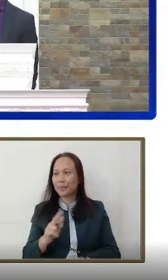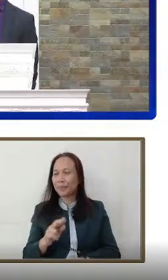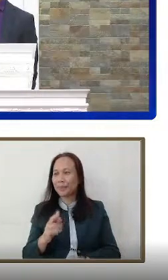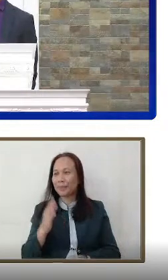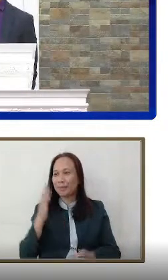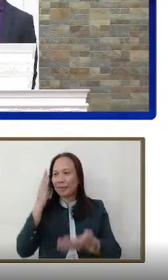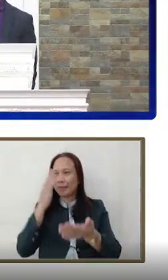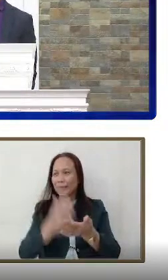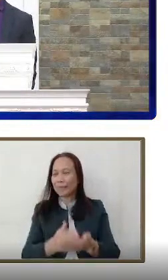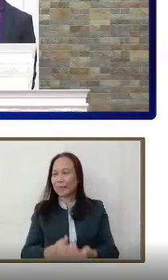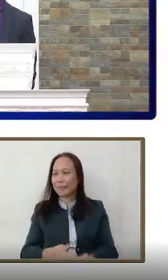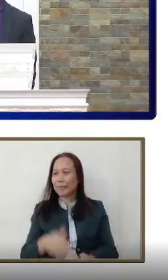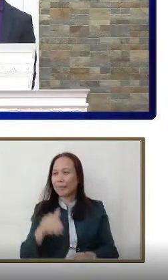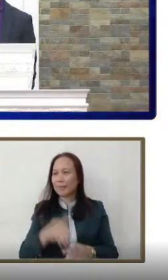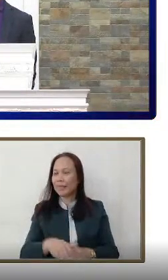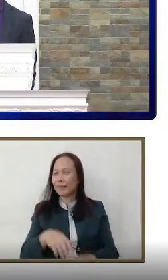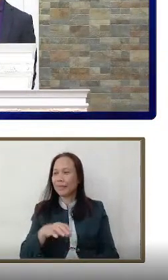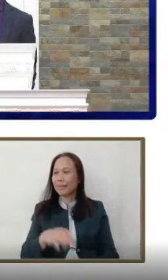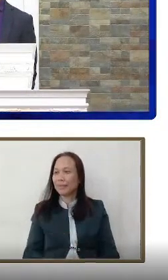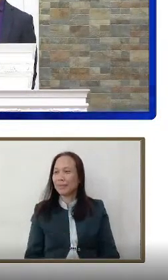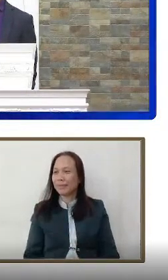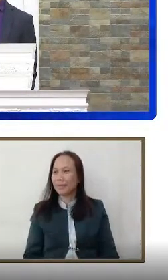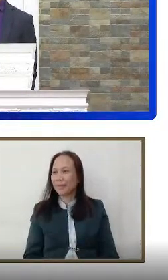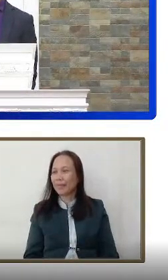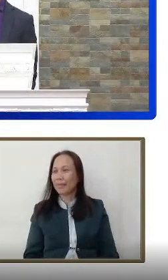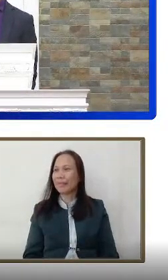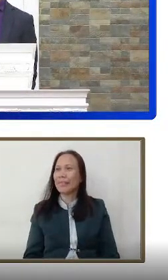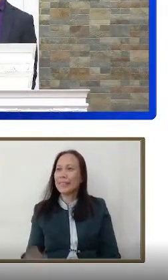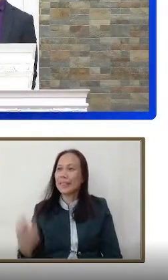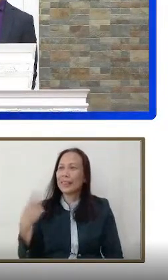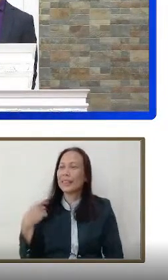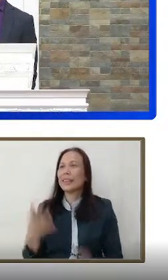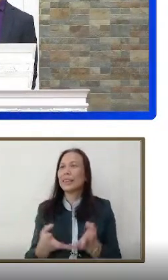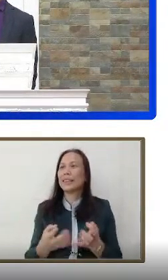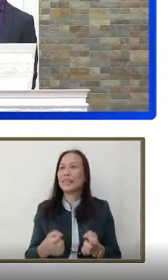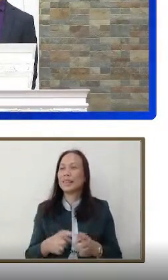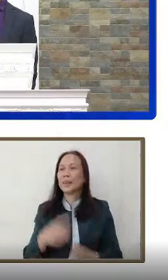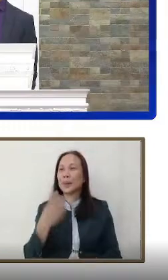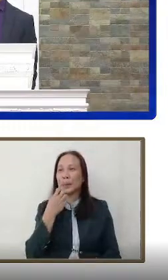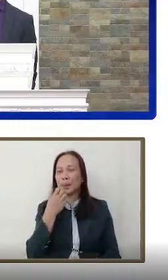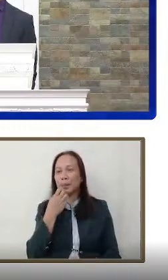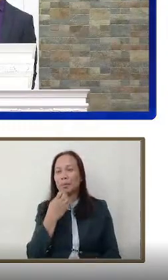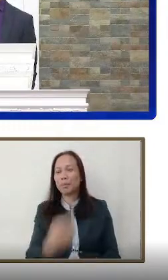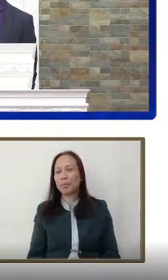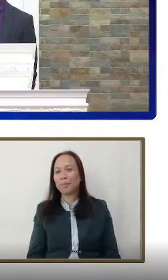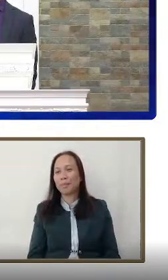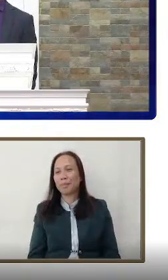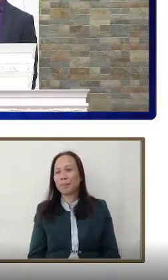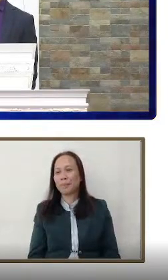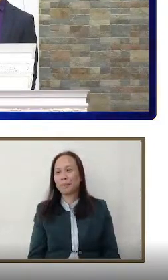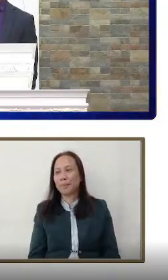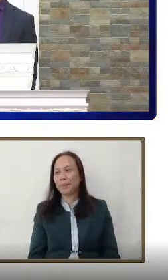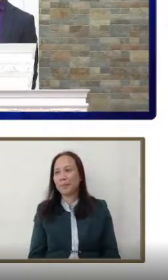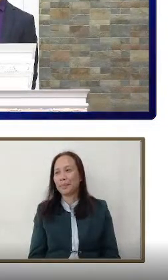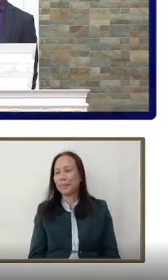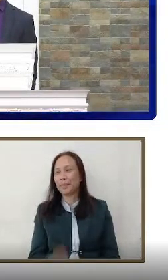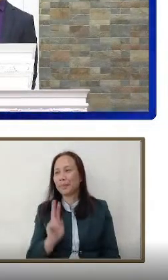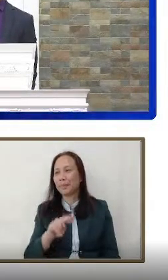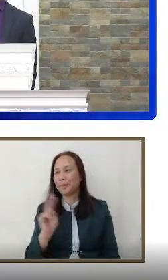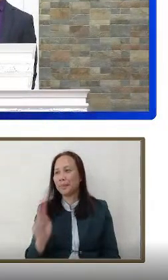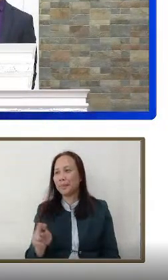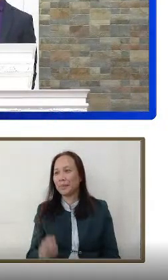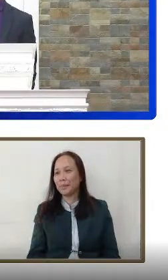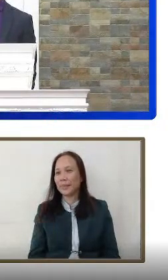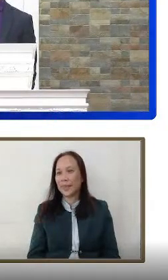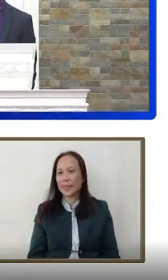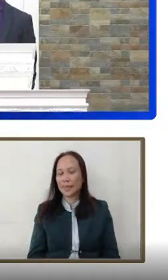Kaya lang may gusto rin siyang kainin. Tang, may gustong kainin si Pastor Bernard. Kailangan niya raw ng